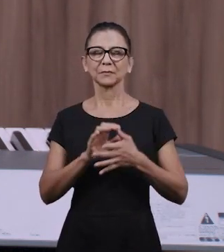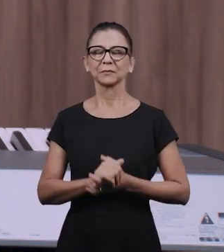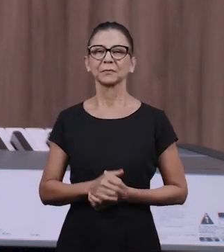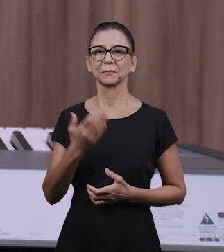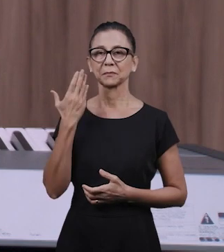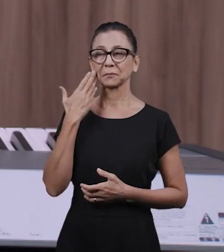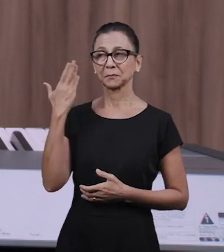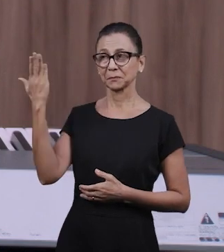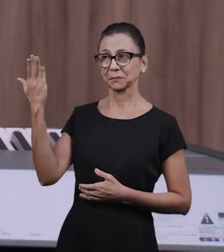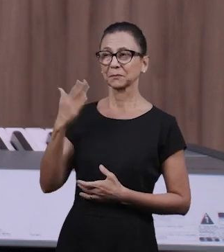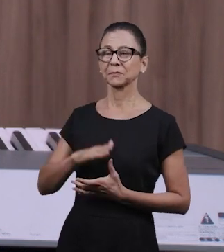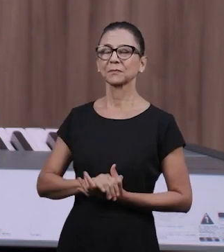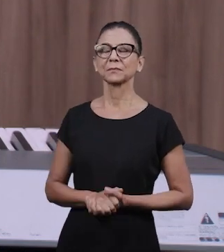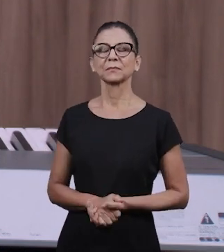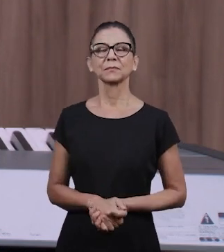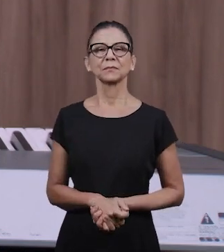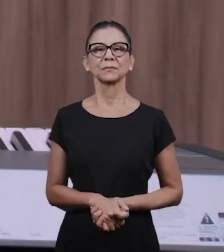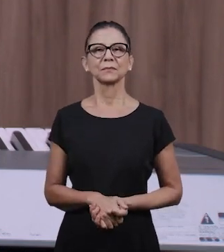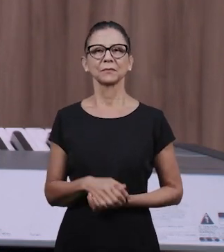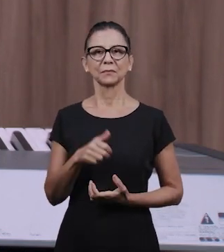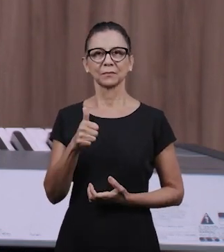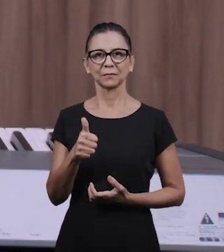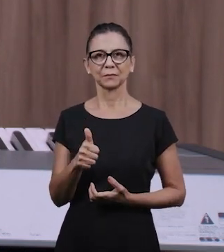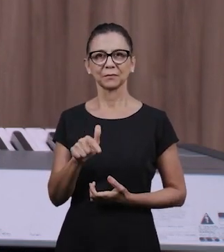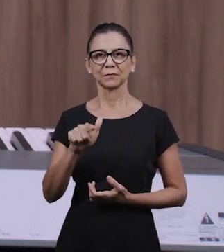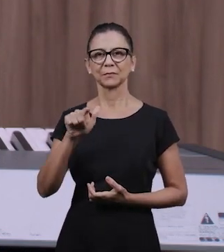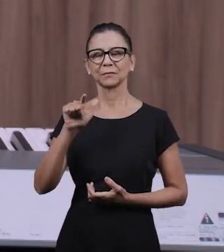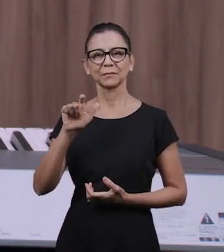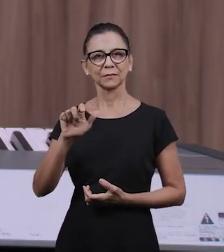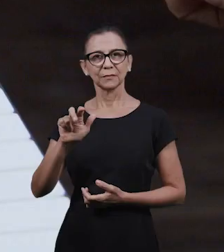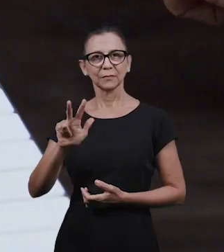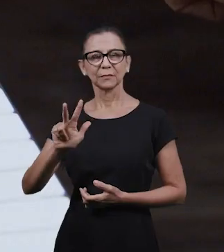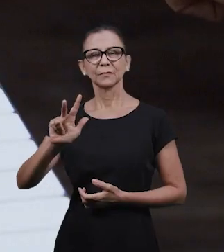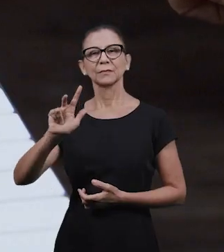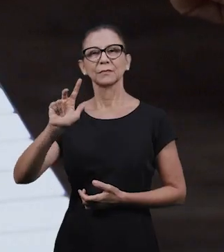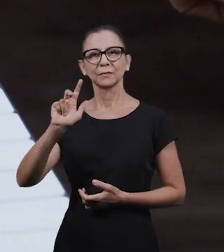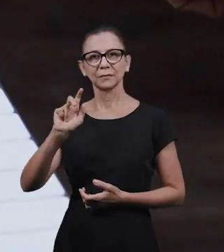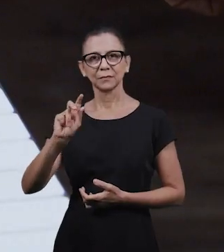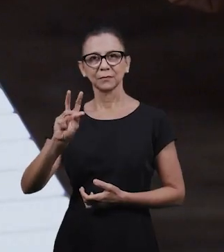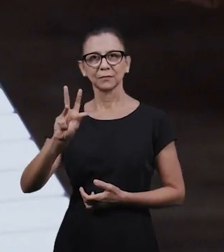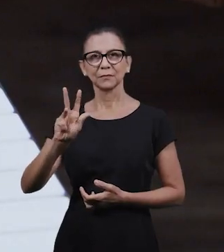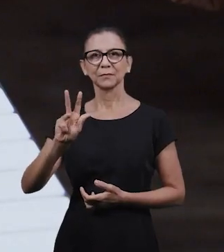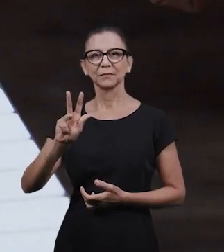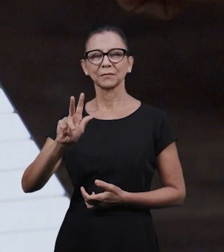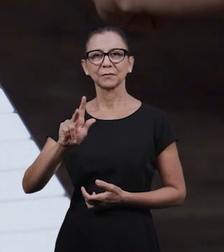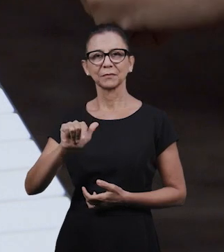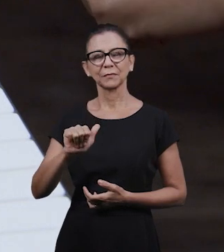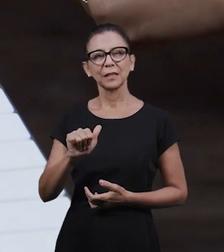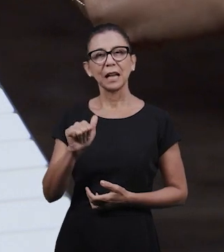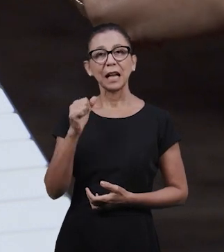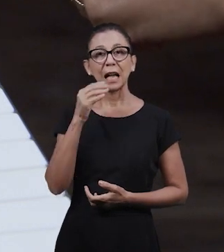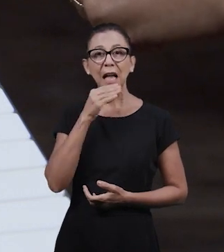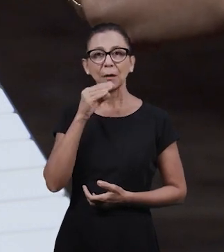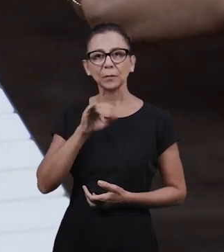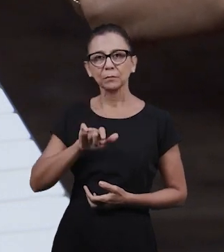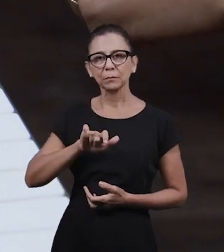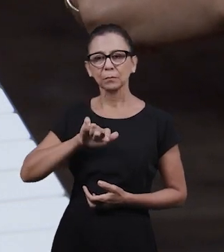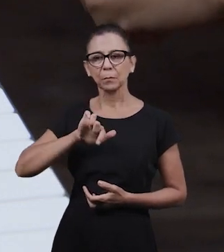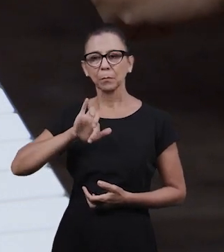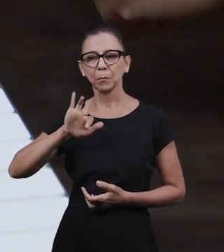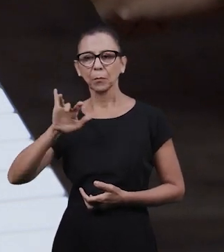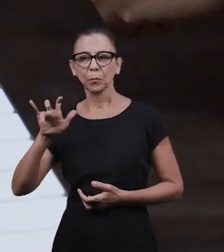Le premier doigt dans le Do. 1, 2, 3. On